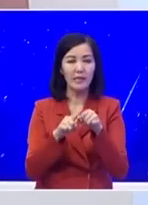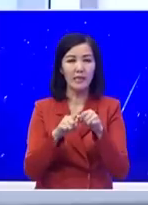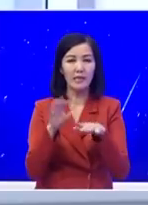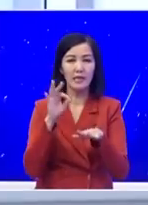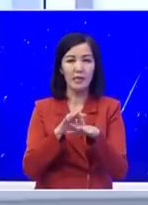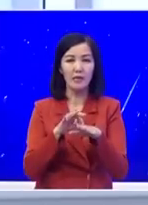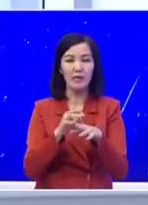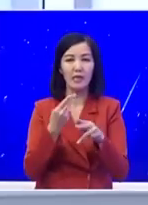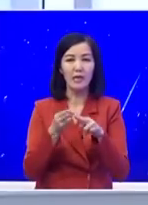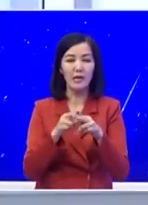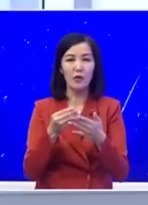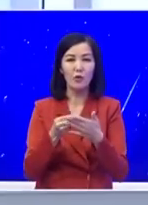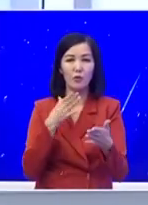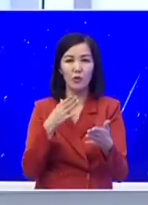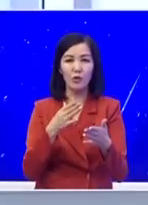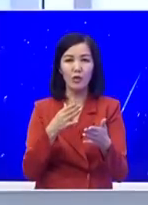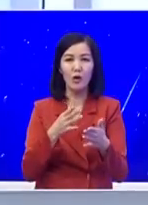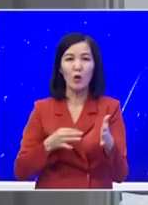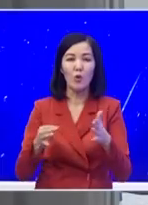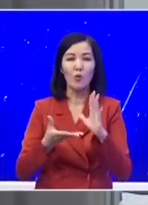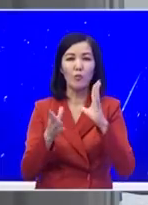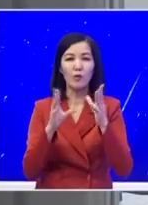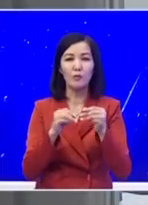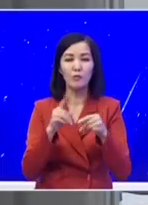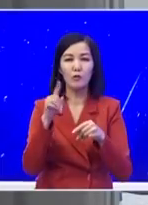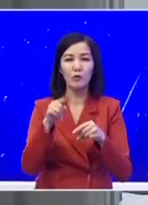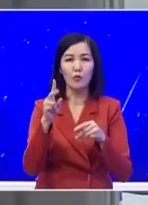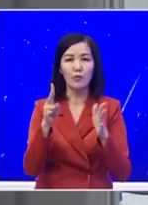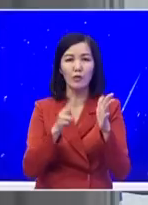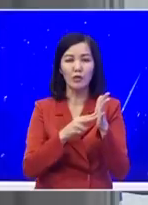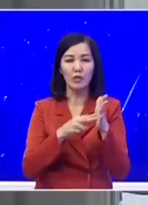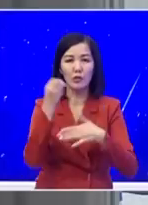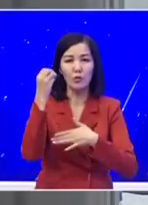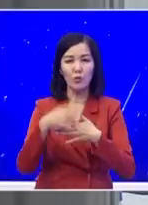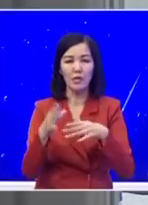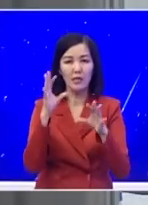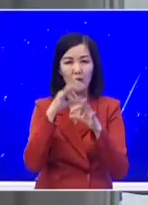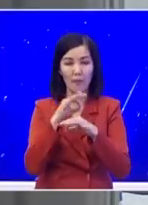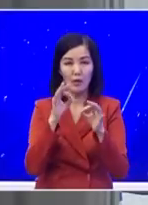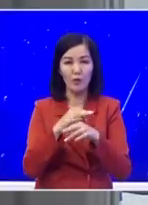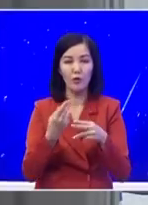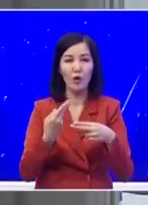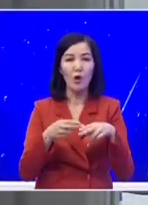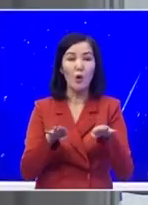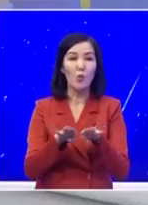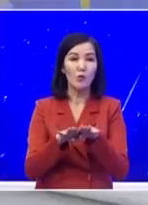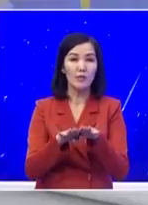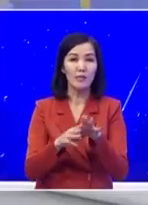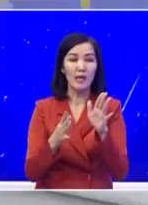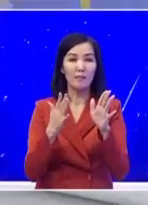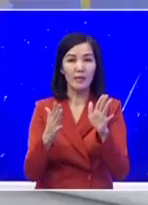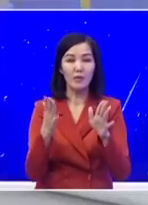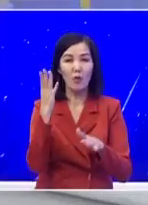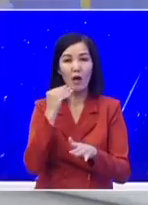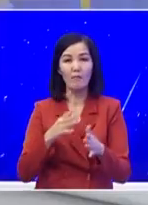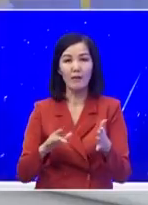күресте құнды құрал. Айта кетейік, бұл облыс бойынша номері 7-ші орталықтандырылған лаборатория. Осындай зертхананың 5-еуі Алматы